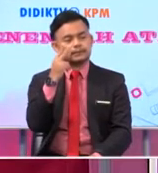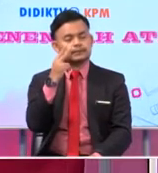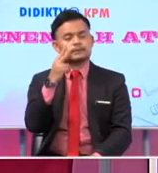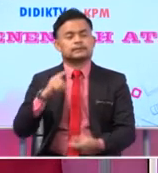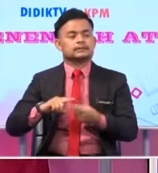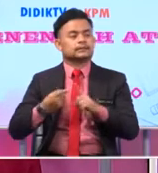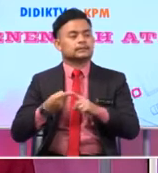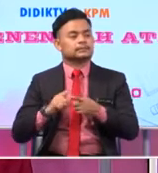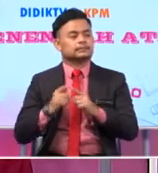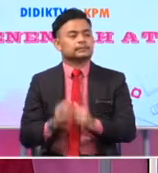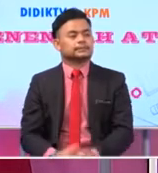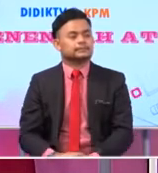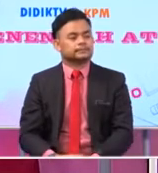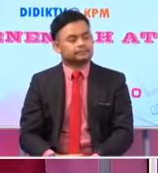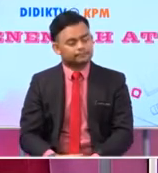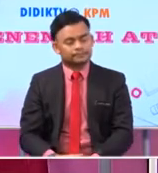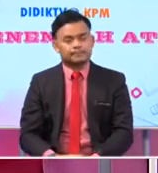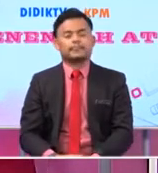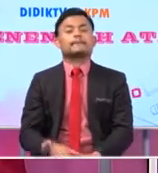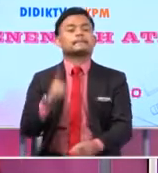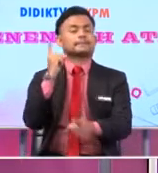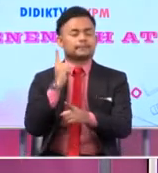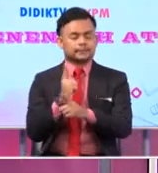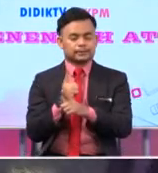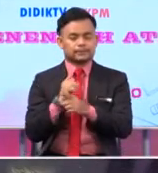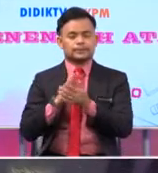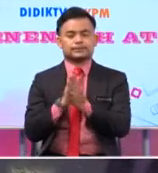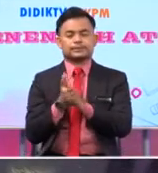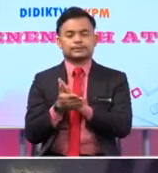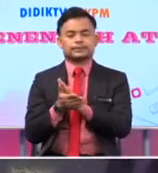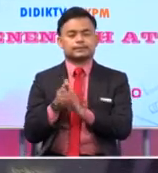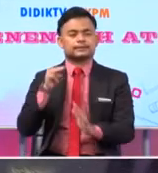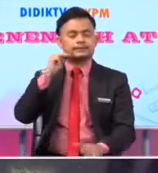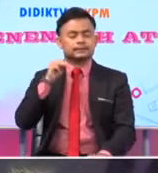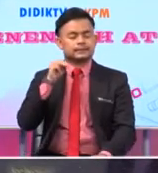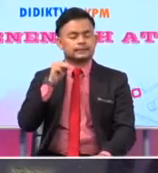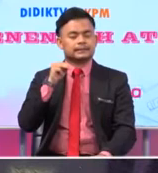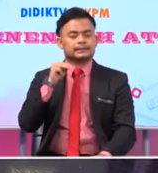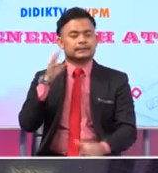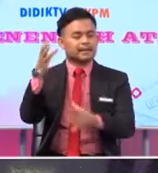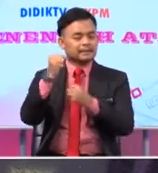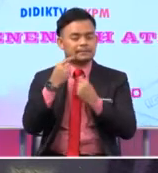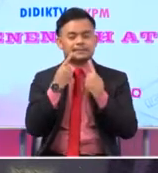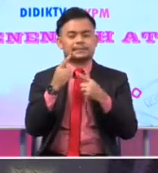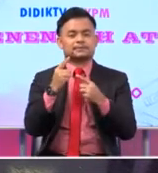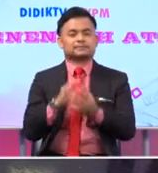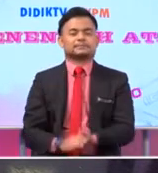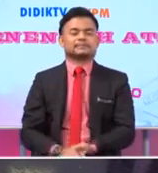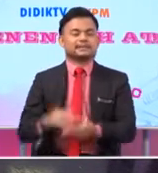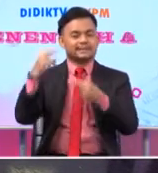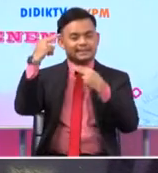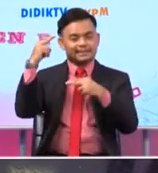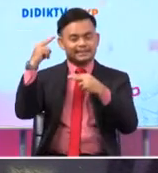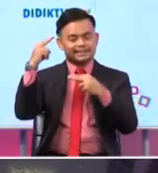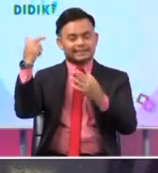iye Betul Ki jadi Mira dapat cowok lagi Cikgu bagi hadiah lagi sesungguhnya